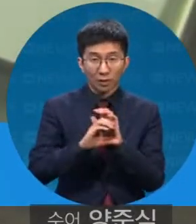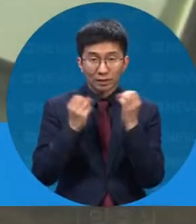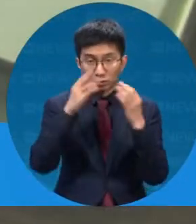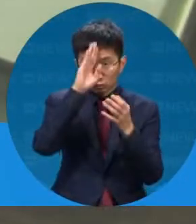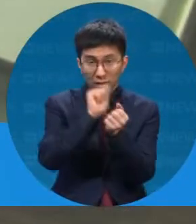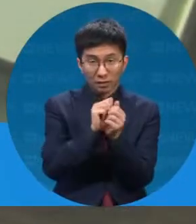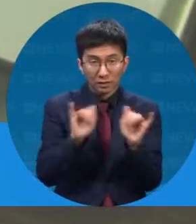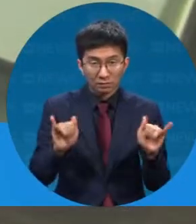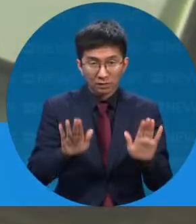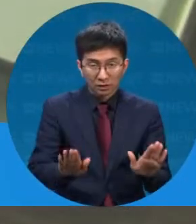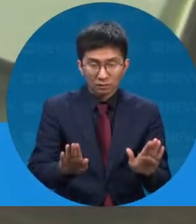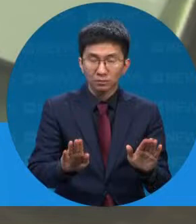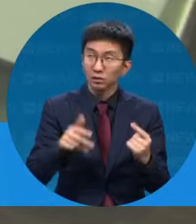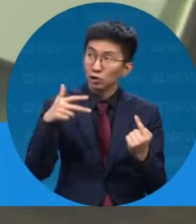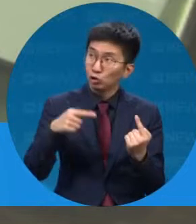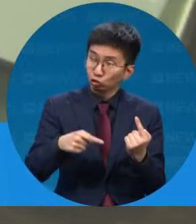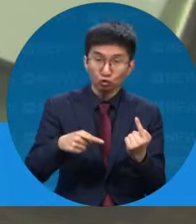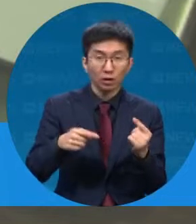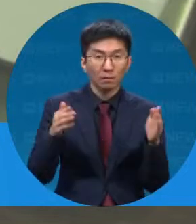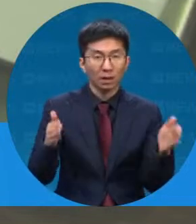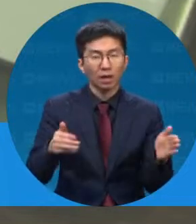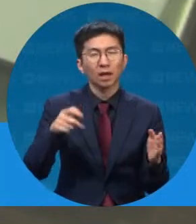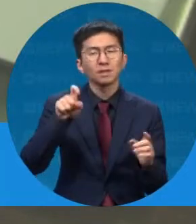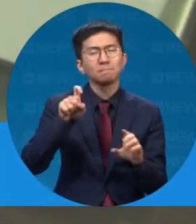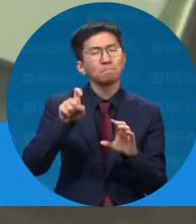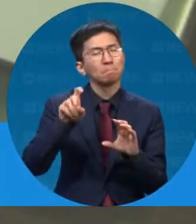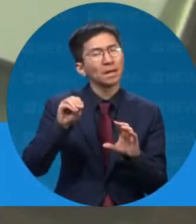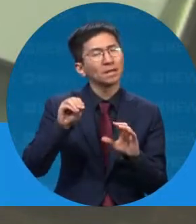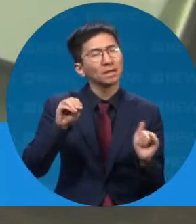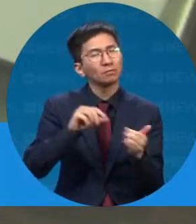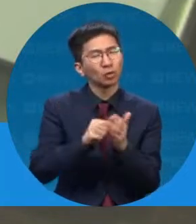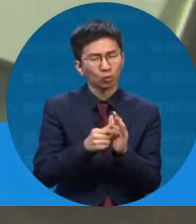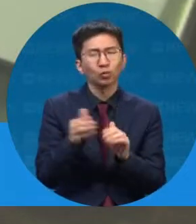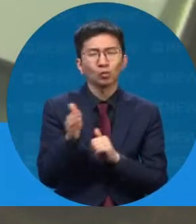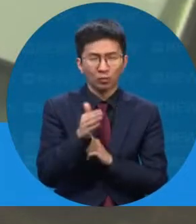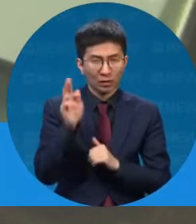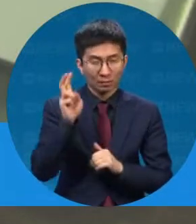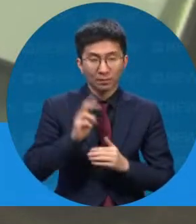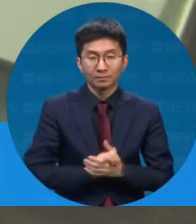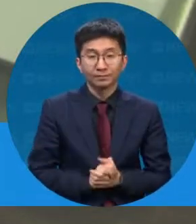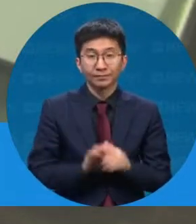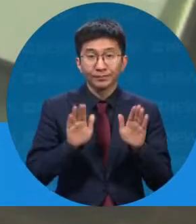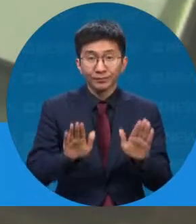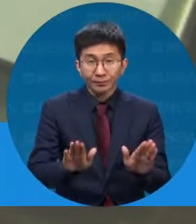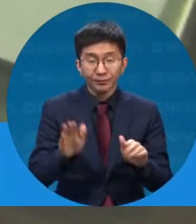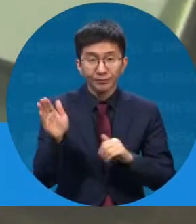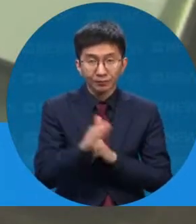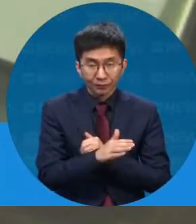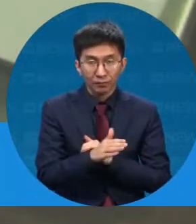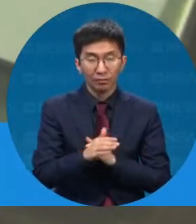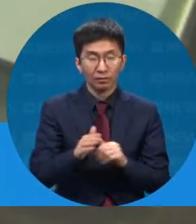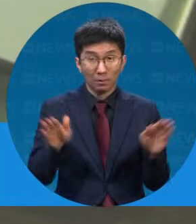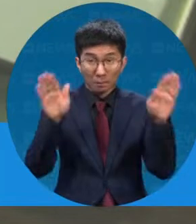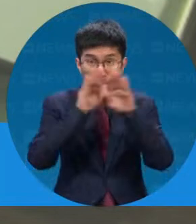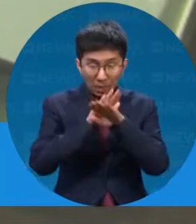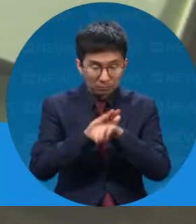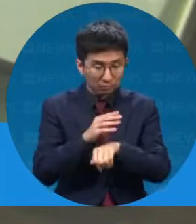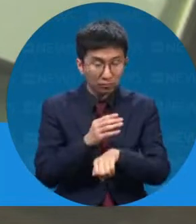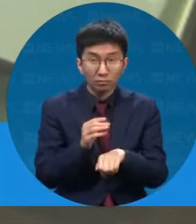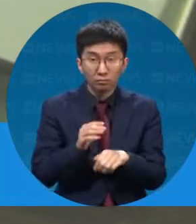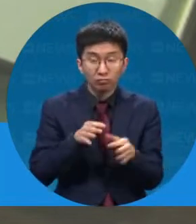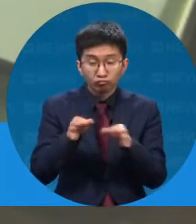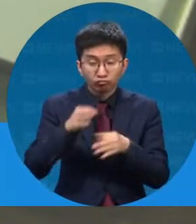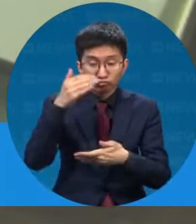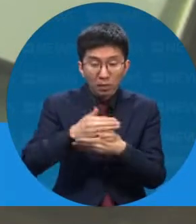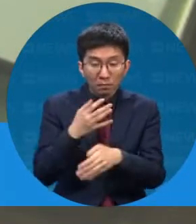줄었습니다 오늘부터 다중이용시설 운영시간이 밤 11시에서 12시까지 로 연장되고 사적